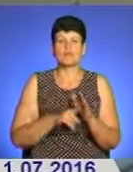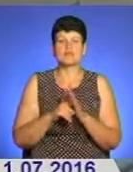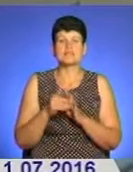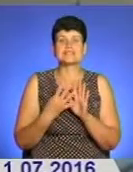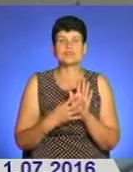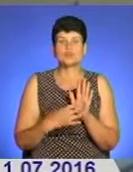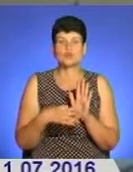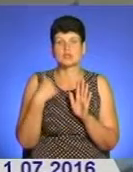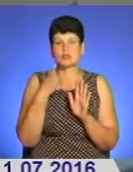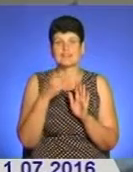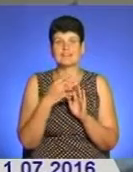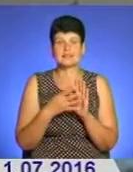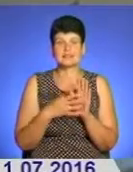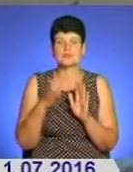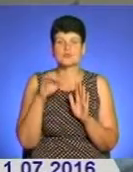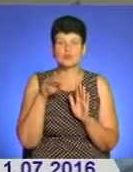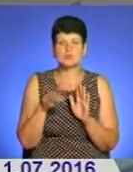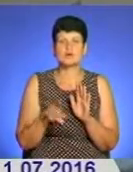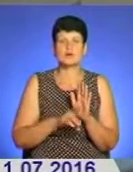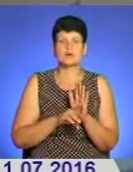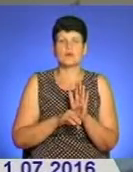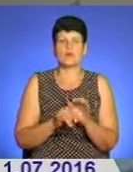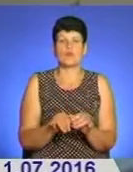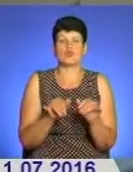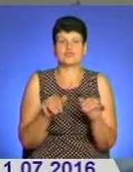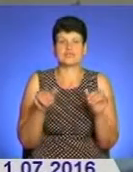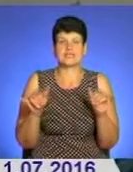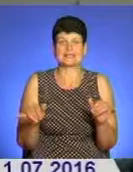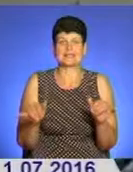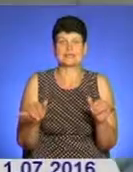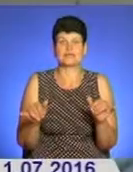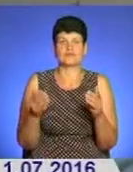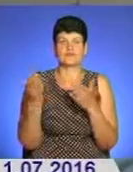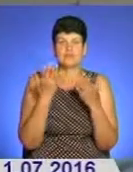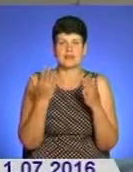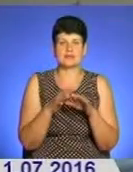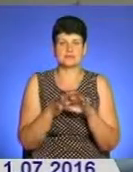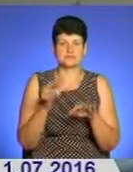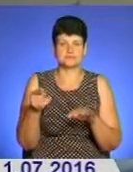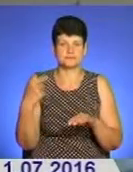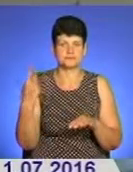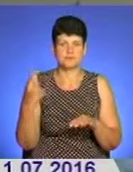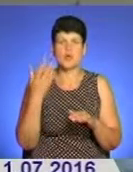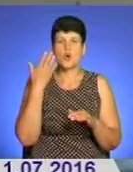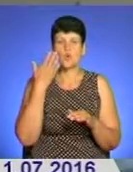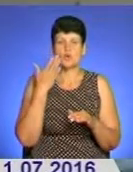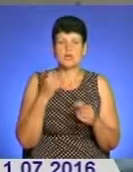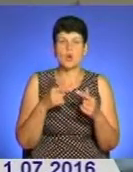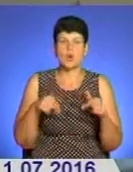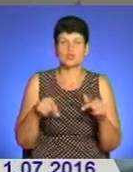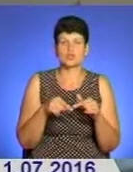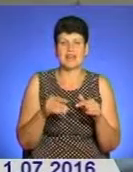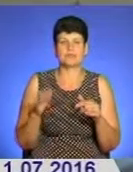років 19-го століття, вона поширилася на читальні Тернопільщини. Коли окружна філія просвіти